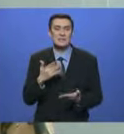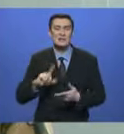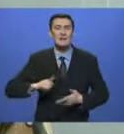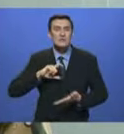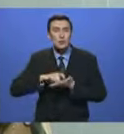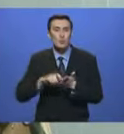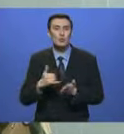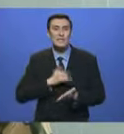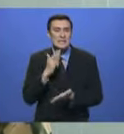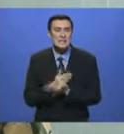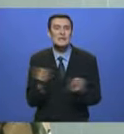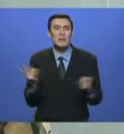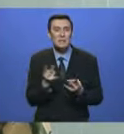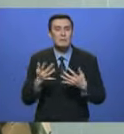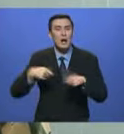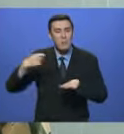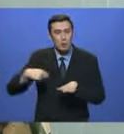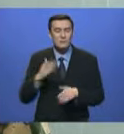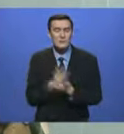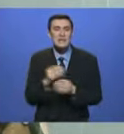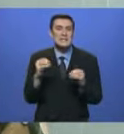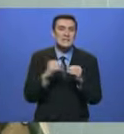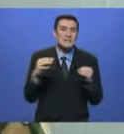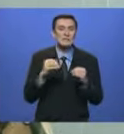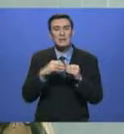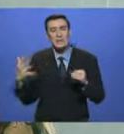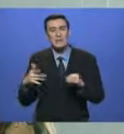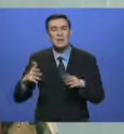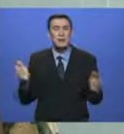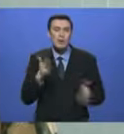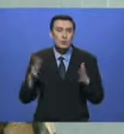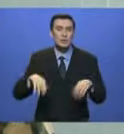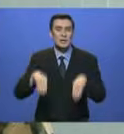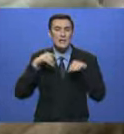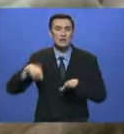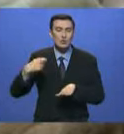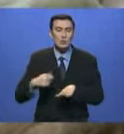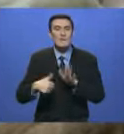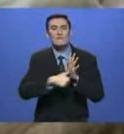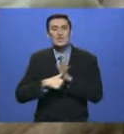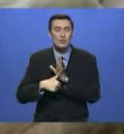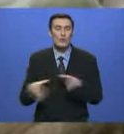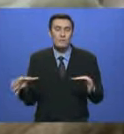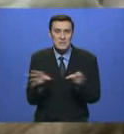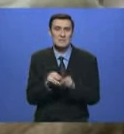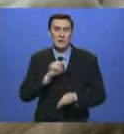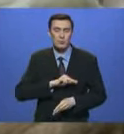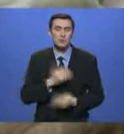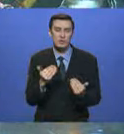имеется все необходимое оборудование. В день шьем по 10-15 одеял, подушек, например. Работаем 6-ром, пока успеваем.